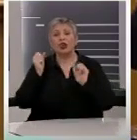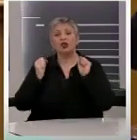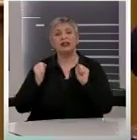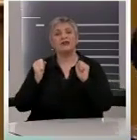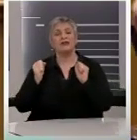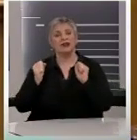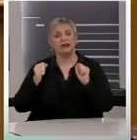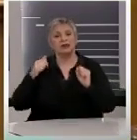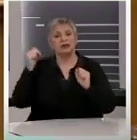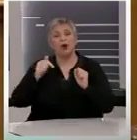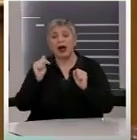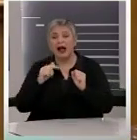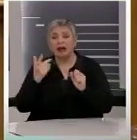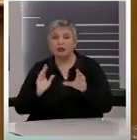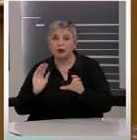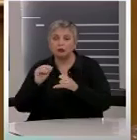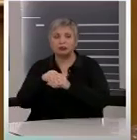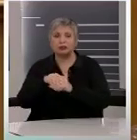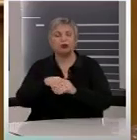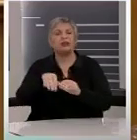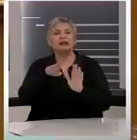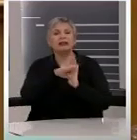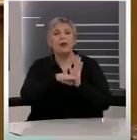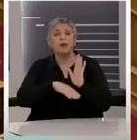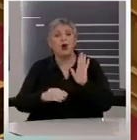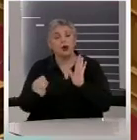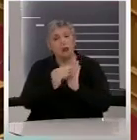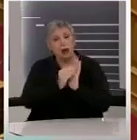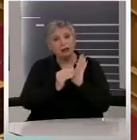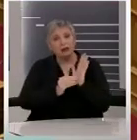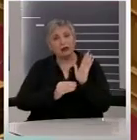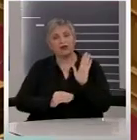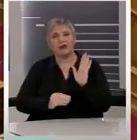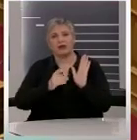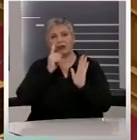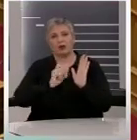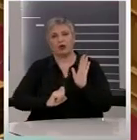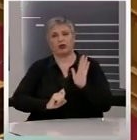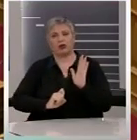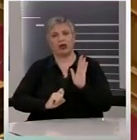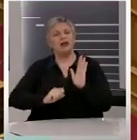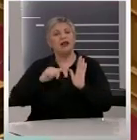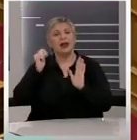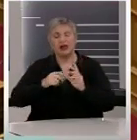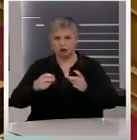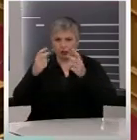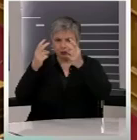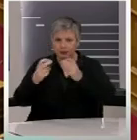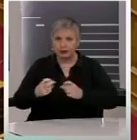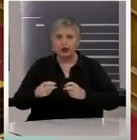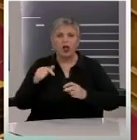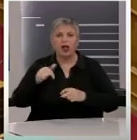δείκτες να ενσωματωθούν στο πρόγραμμα του Eurogroup που κάνει έλεγχο πώς πάνε οι